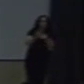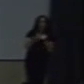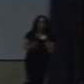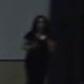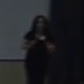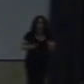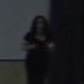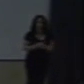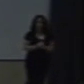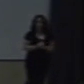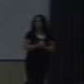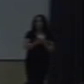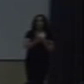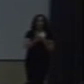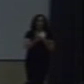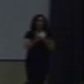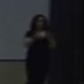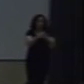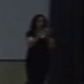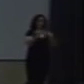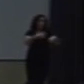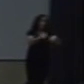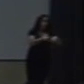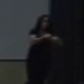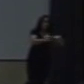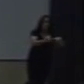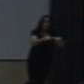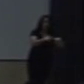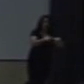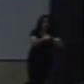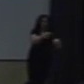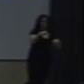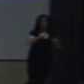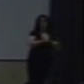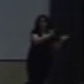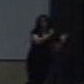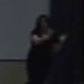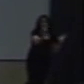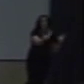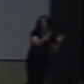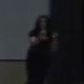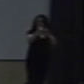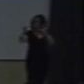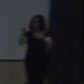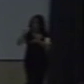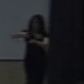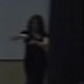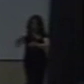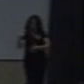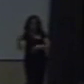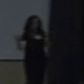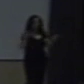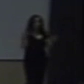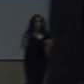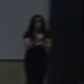preguntem això, sobretot des de que tant com a freelance, com els que estem en unes empreses, doncs, si les dinàmiques de treball ens apreten molt